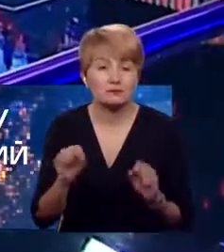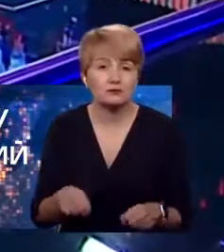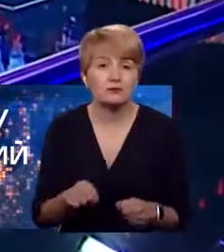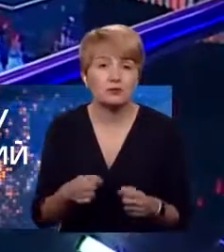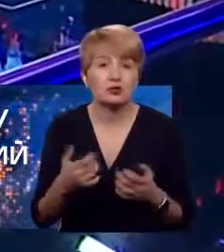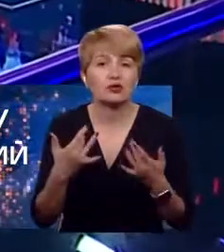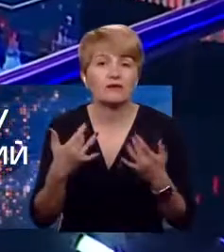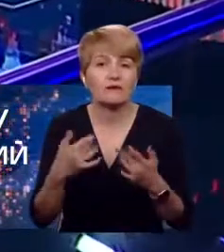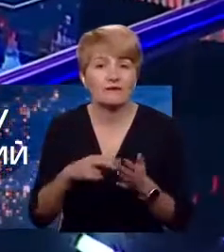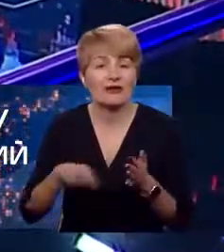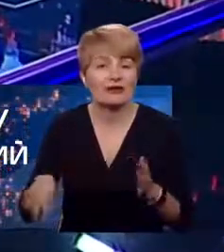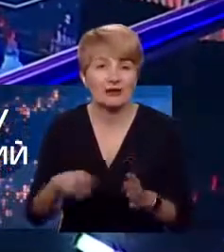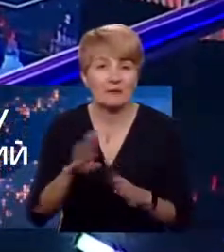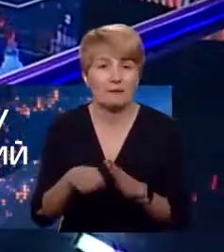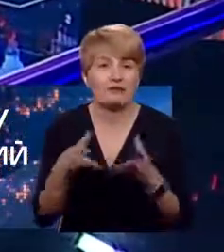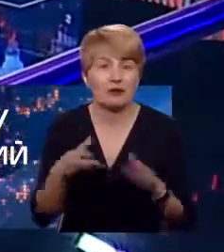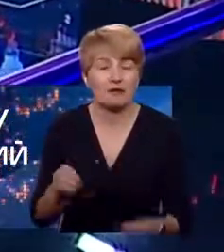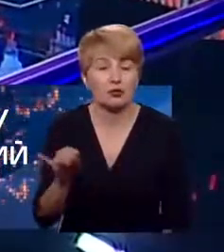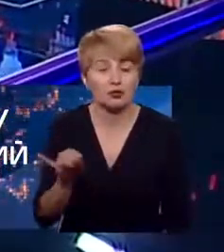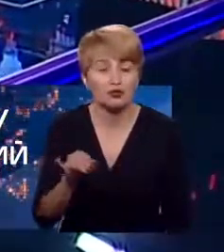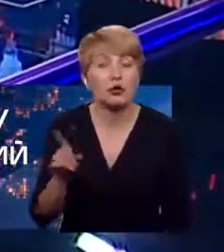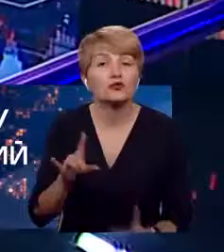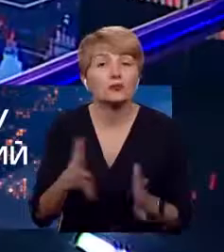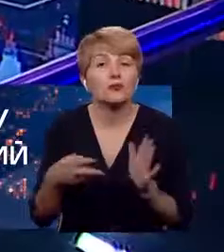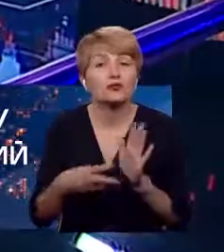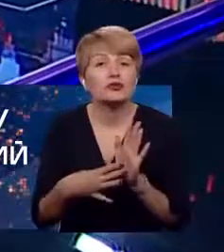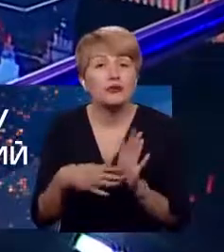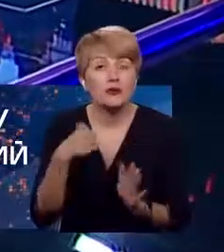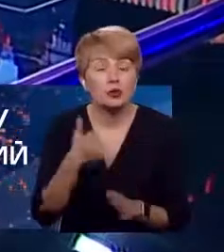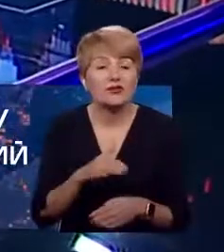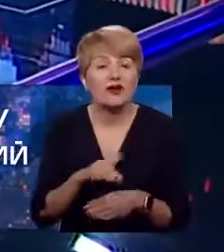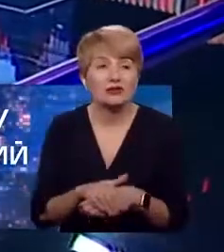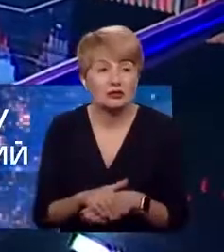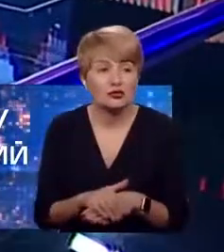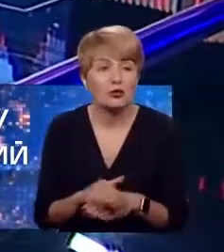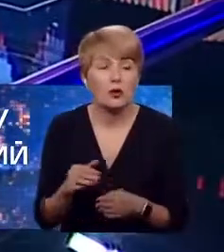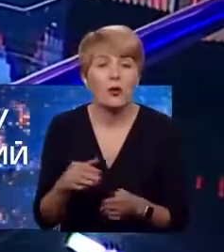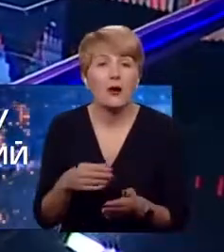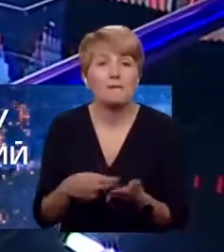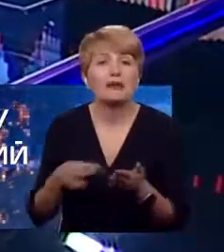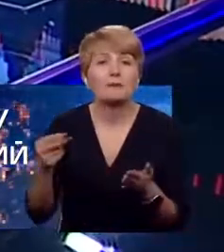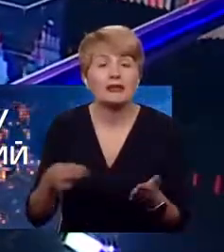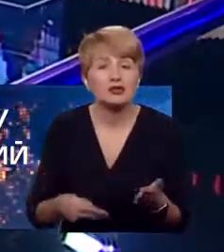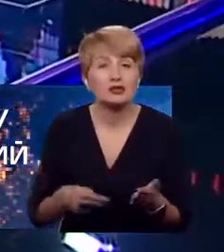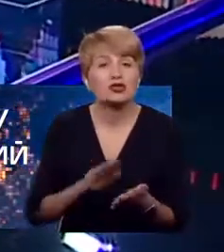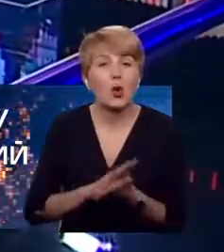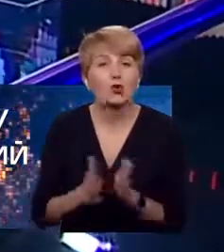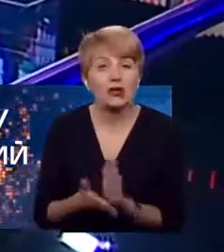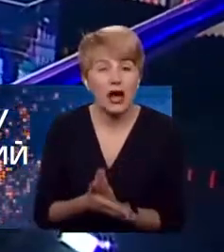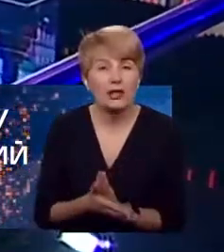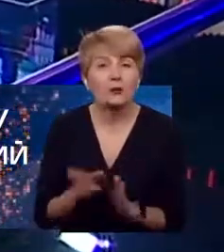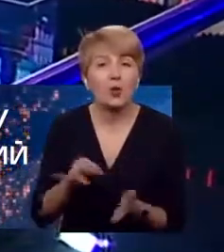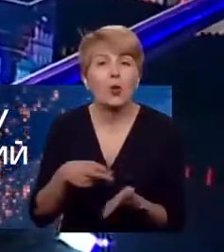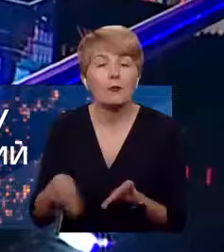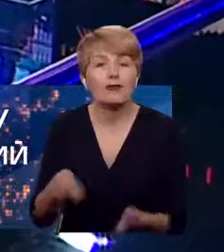Росії. Що відбувається в 2009 році? Фактично, підписуючи контракт про